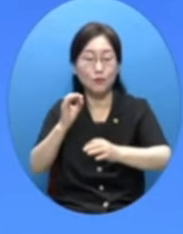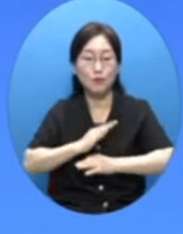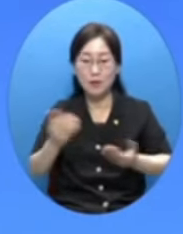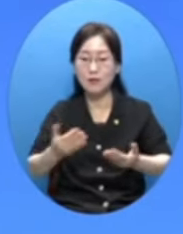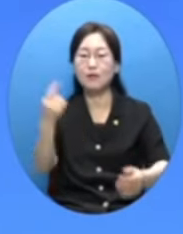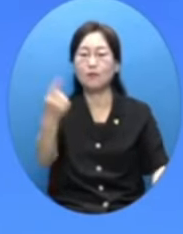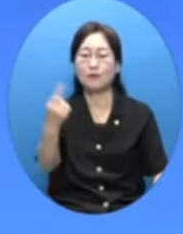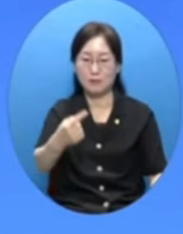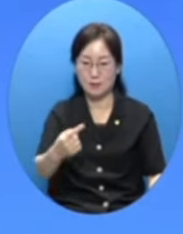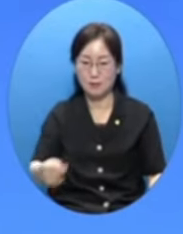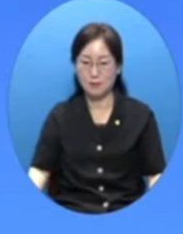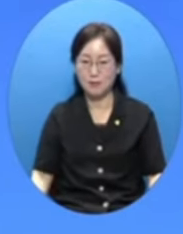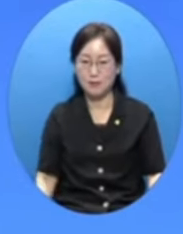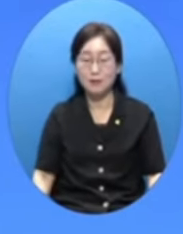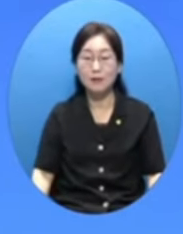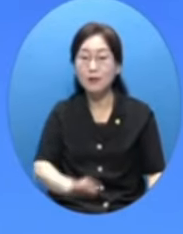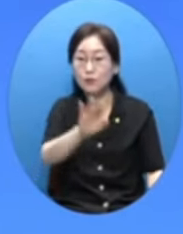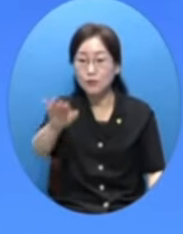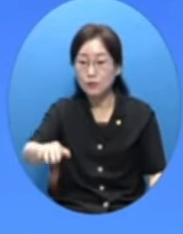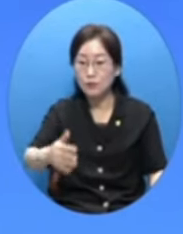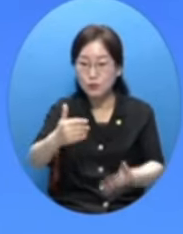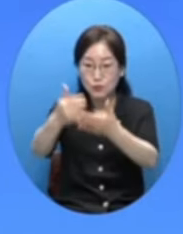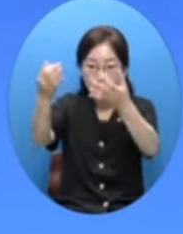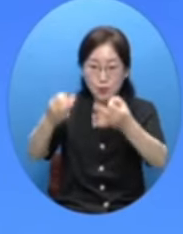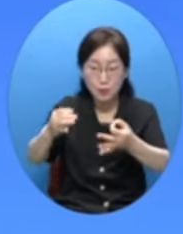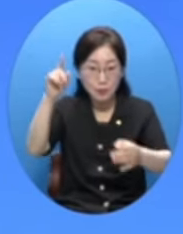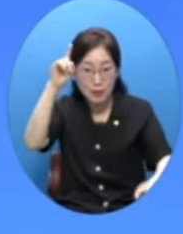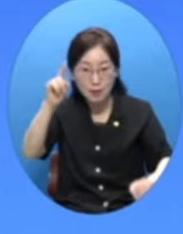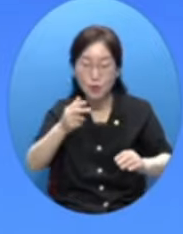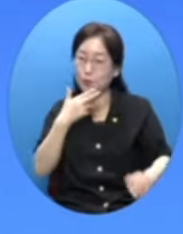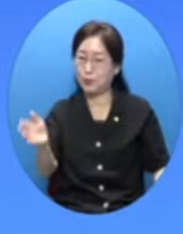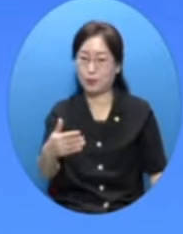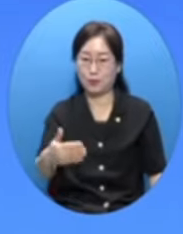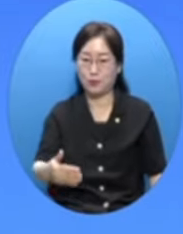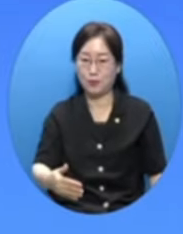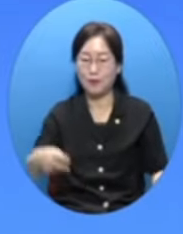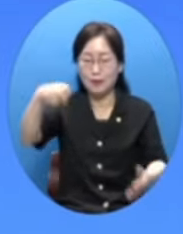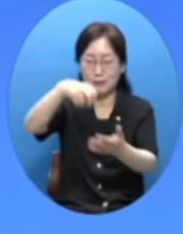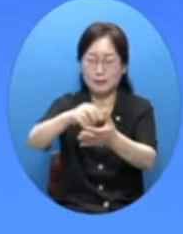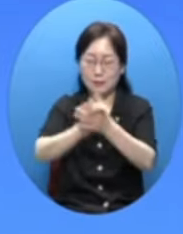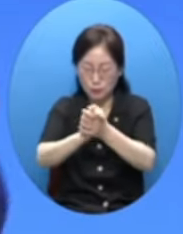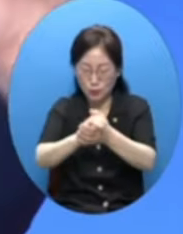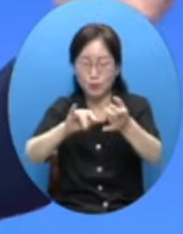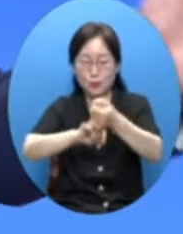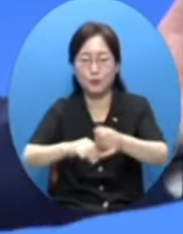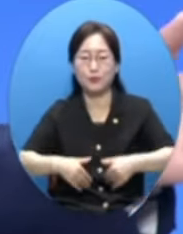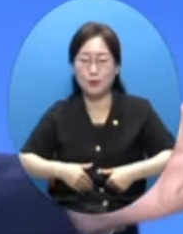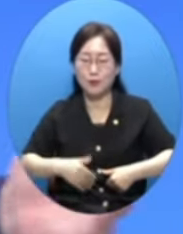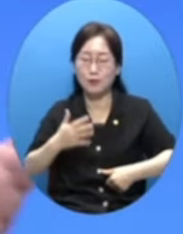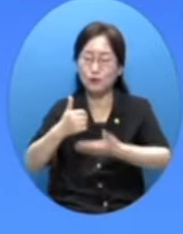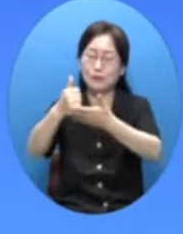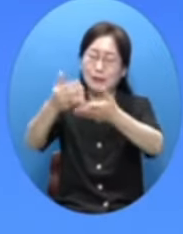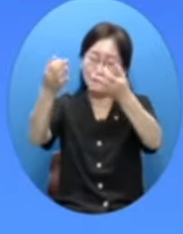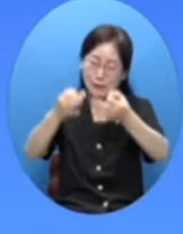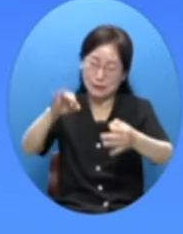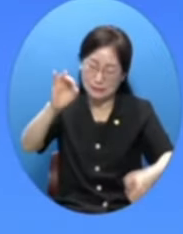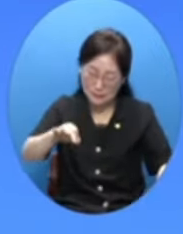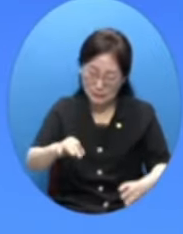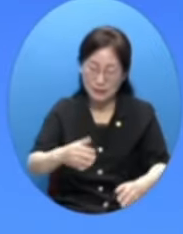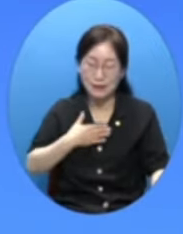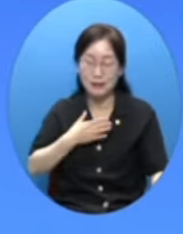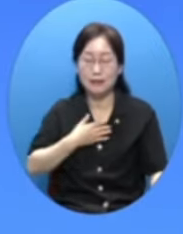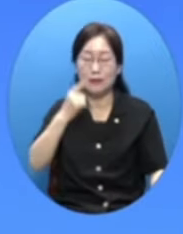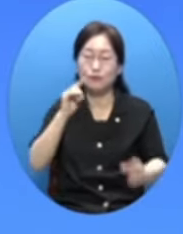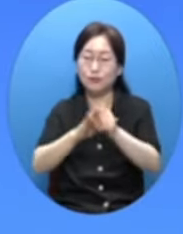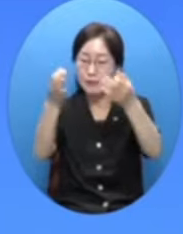것입니다. 우리는 주 앞에 완전한 사람이 하나도 없습니다. 그렇기 때문에 늘 엎드려 기도해야 되는 것입니다. 주님 나는 아무것도 아닙니다. 주님 나를 불쌍히